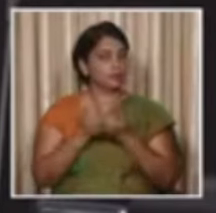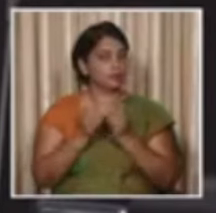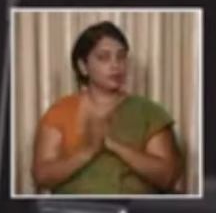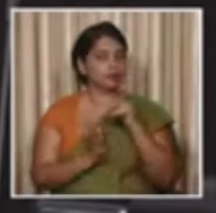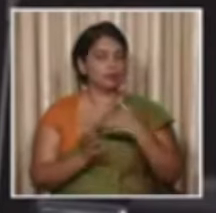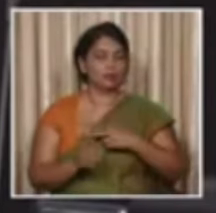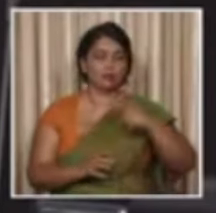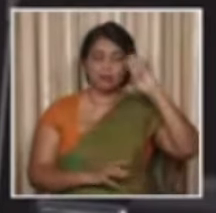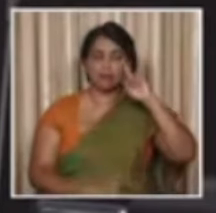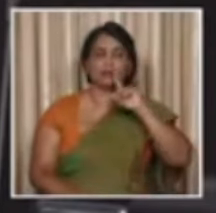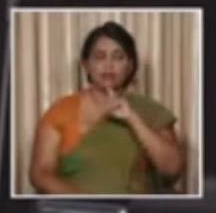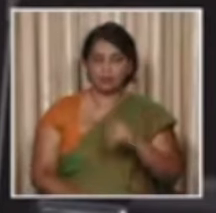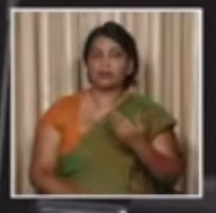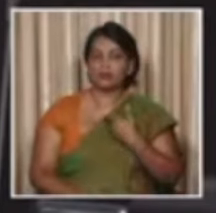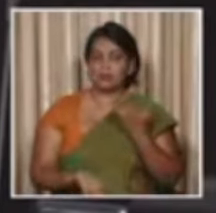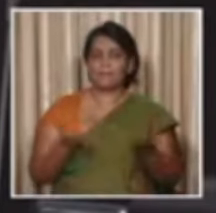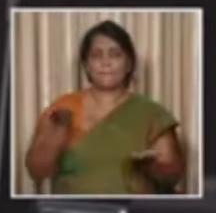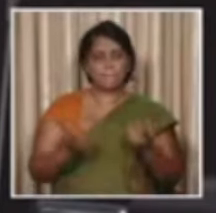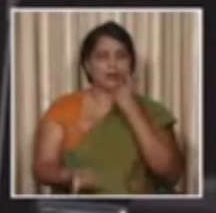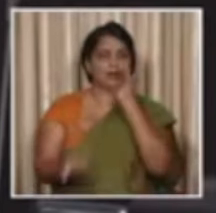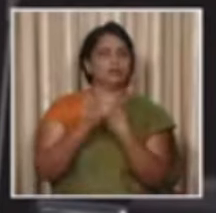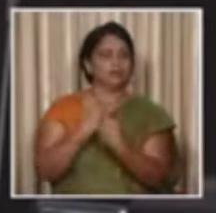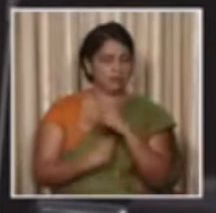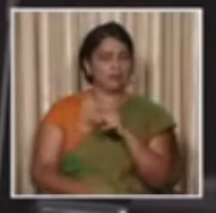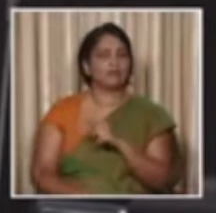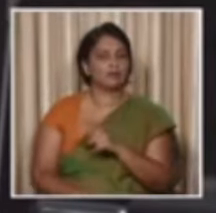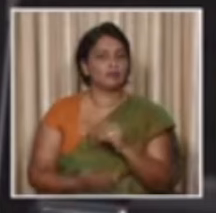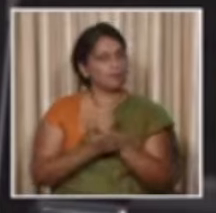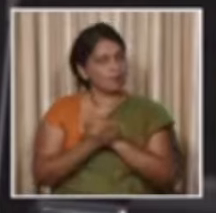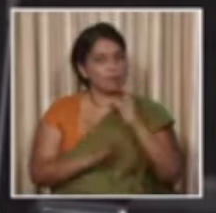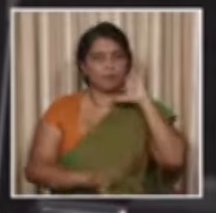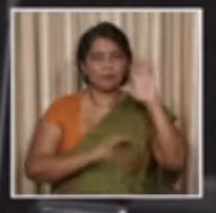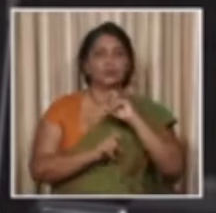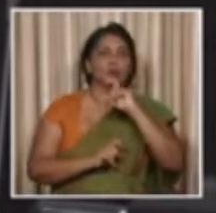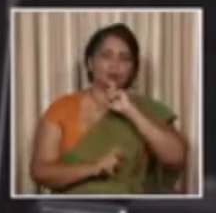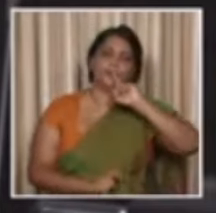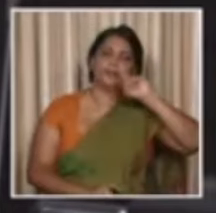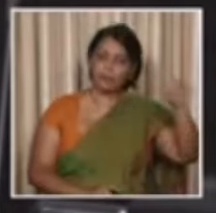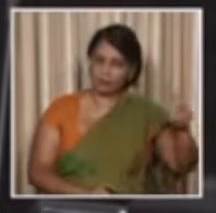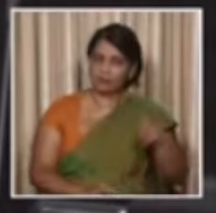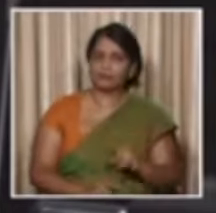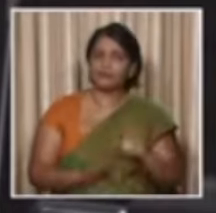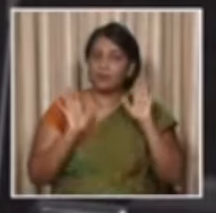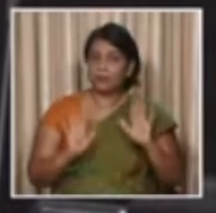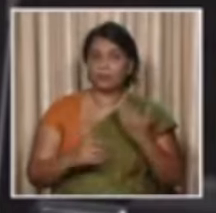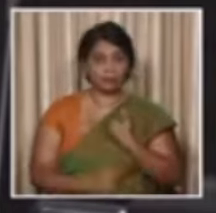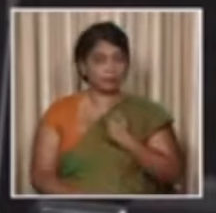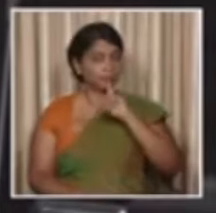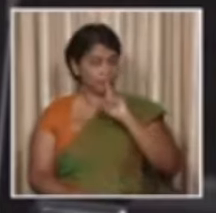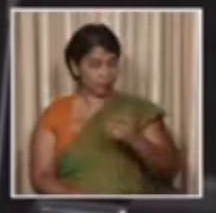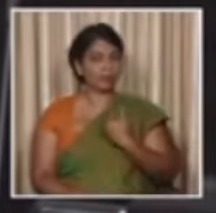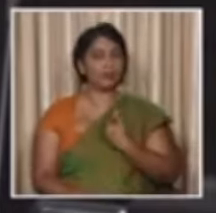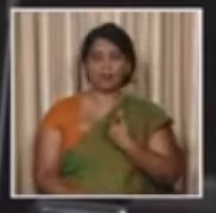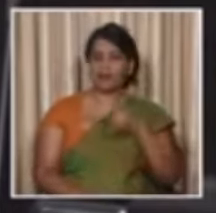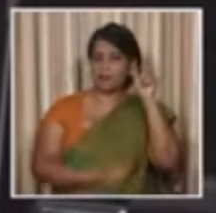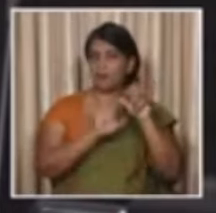තමුන්නාන්සලාට සහතිකයක් දෙනවා අපක්ෂපාතී පරීක්ෂණයක් තියලා සියලු තොරතුරු අධිකරණයට ඉදිරිපත් කරනවා හැබැයි අපි කියනවා නම් අපි